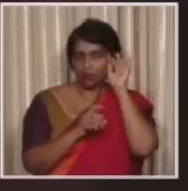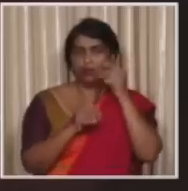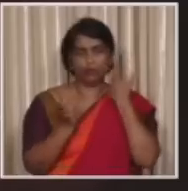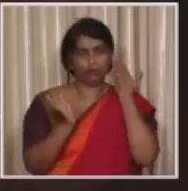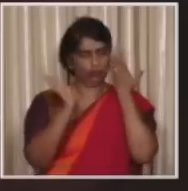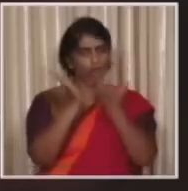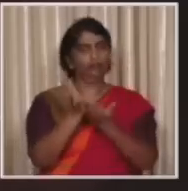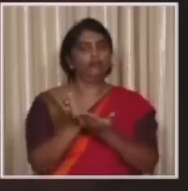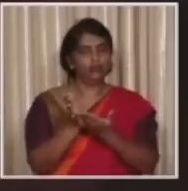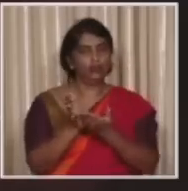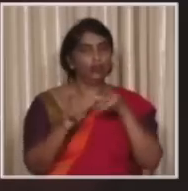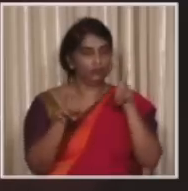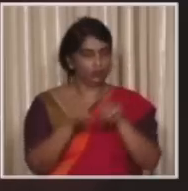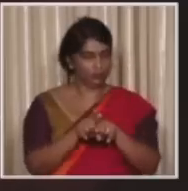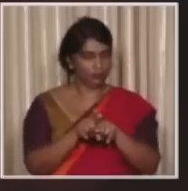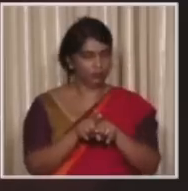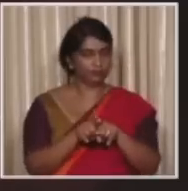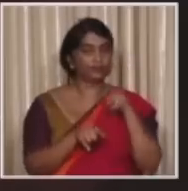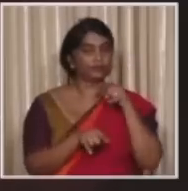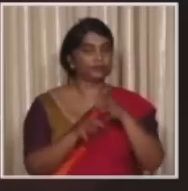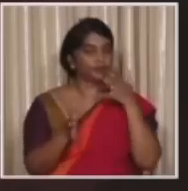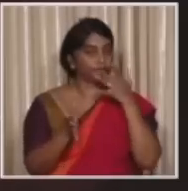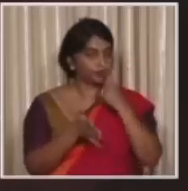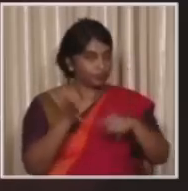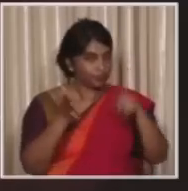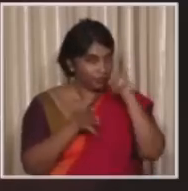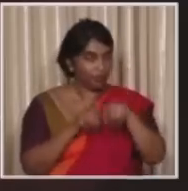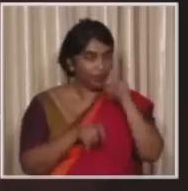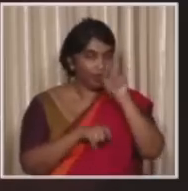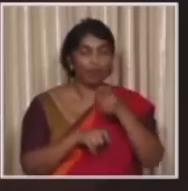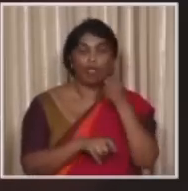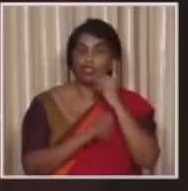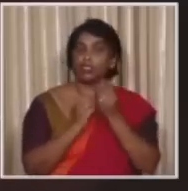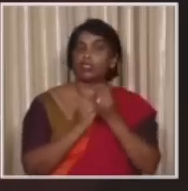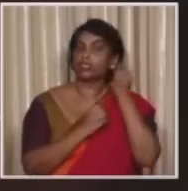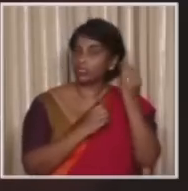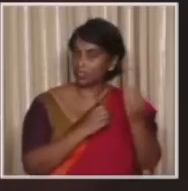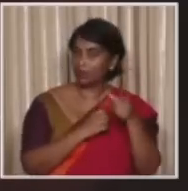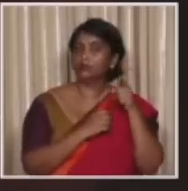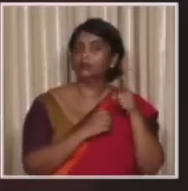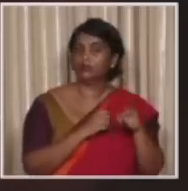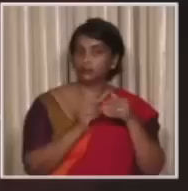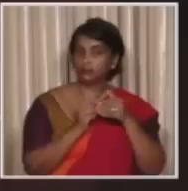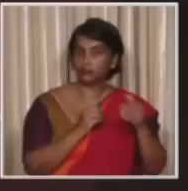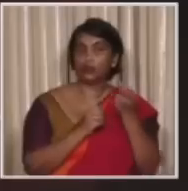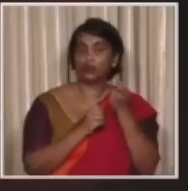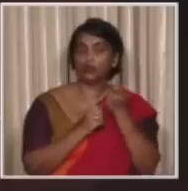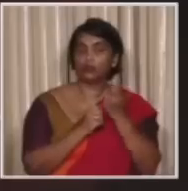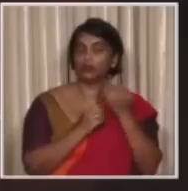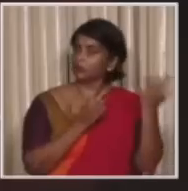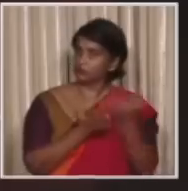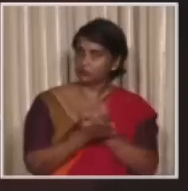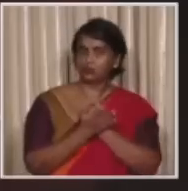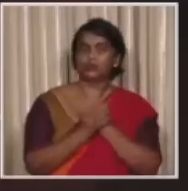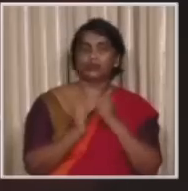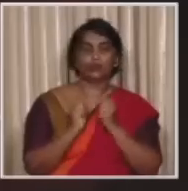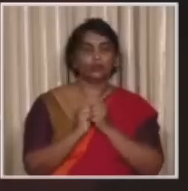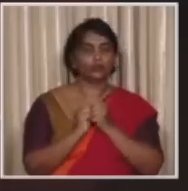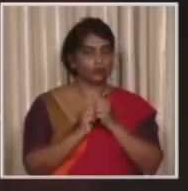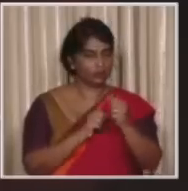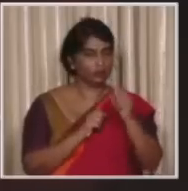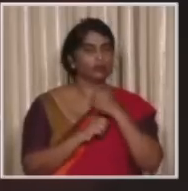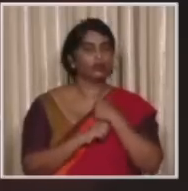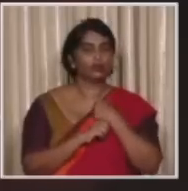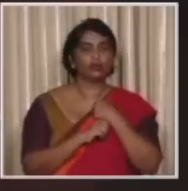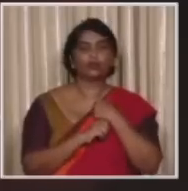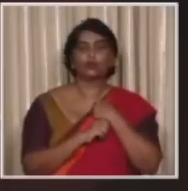එළියට දෙන්න. එතකොට ඒකේ වැරදි කරලා තියන අයට දඬුවම් දෙන්න ඒ අයගේ මේවා මුදල් අත්පත් කරගන්න කටයුතු කරන්න කියලා